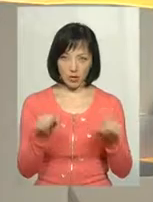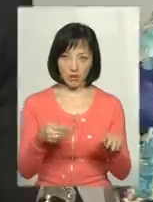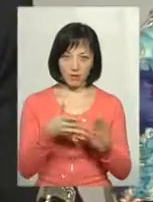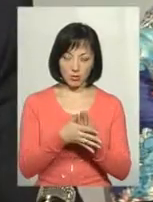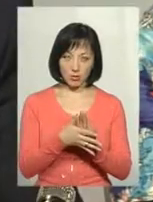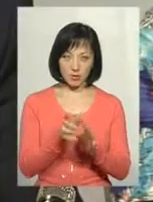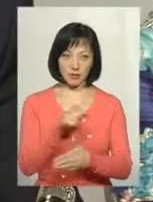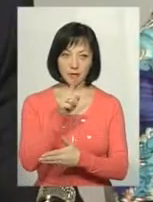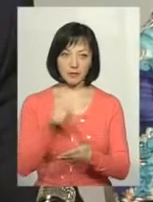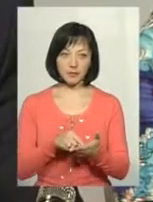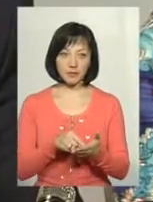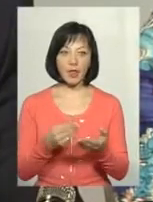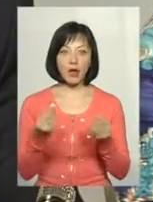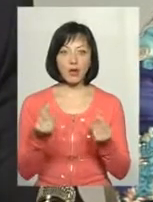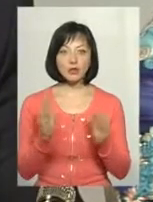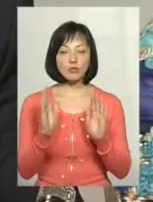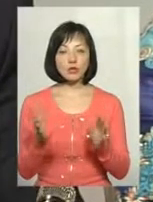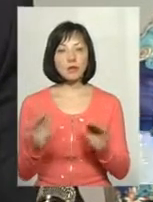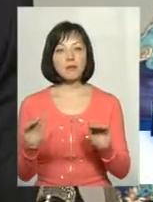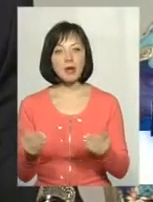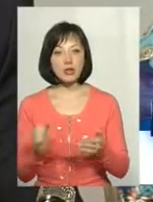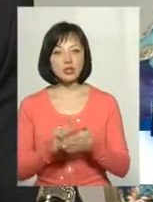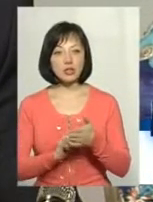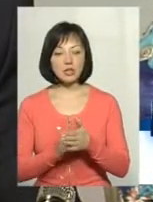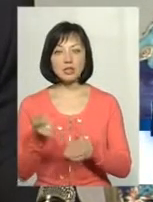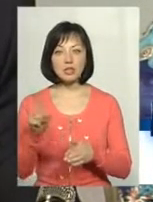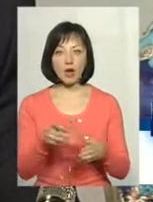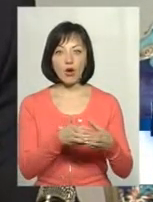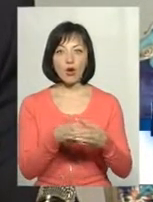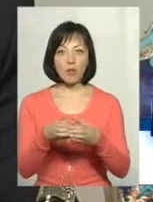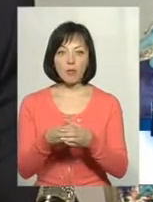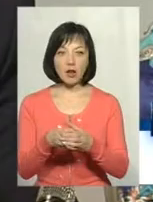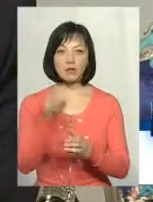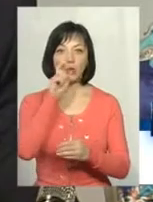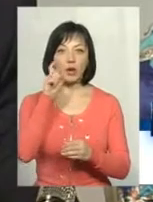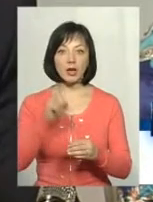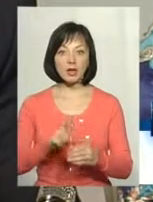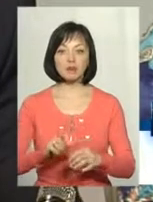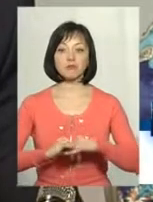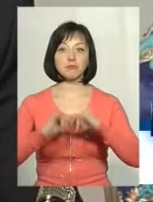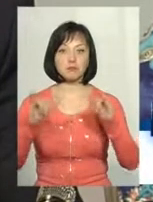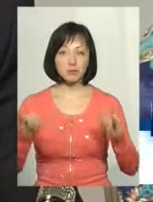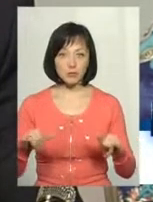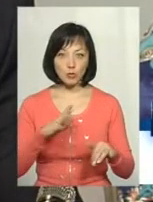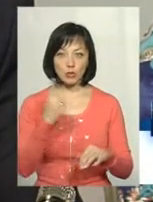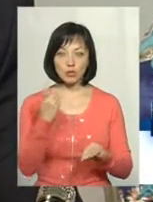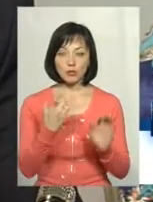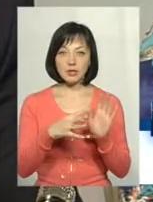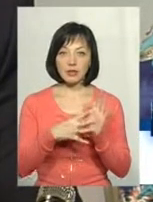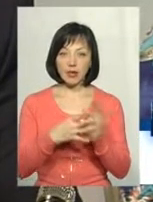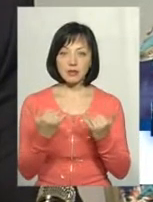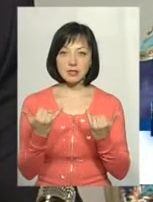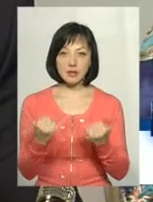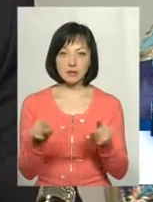освоїти. Коштів буде менше із-за того, що громад стало по Україні більше, звичайно. Було 159 громад,